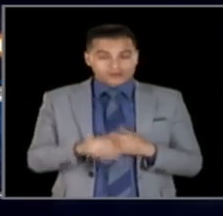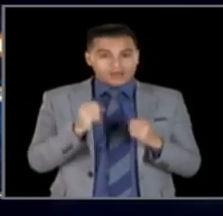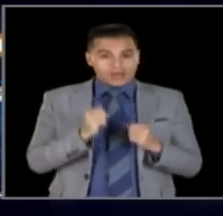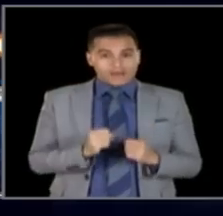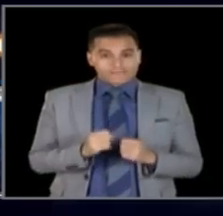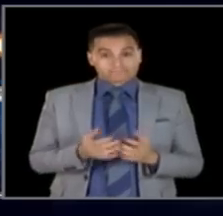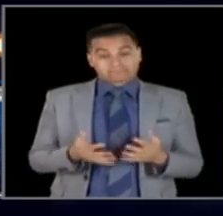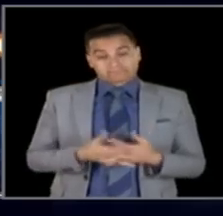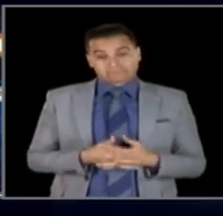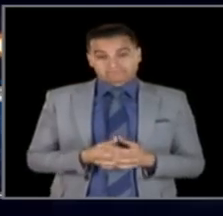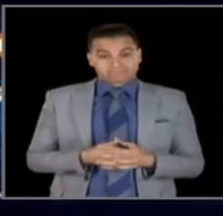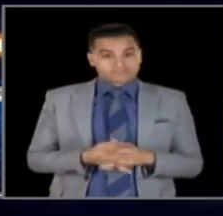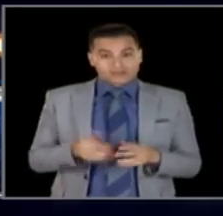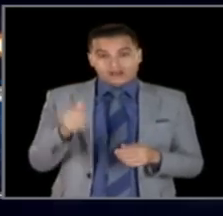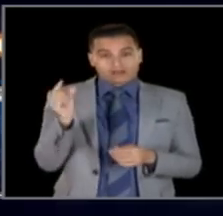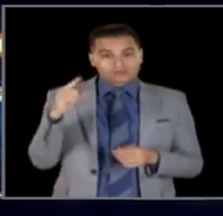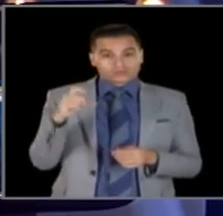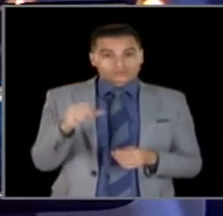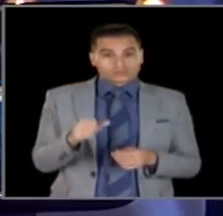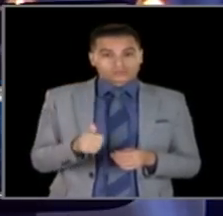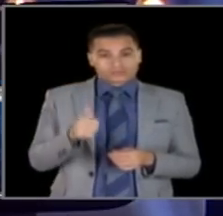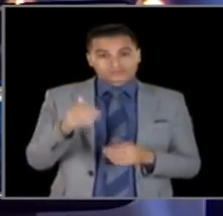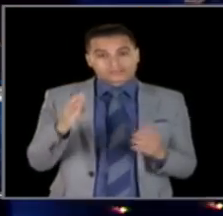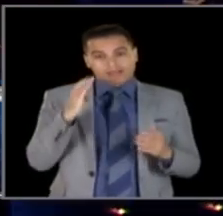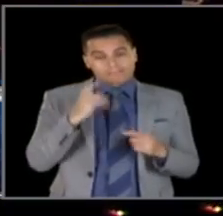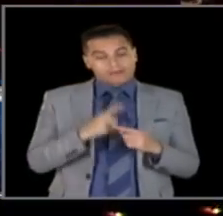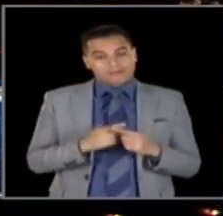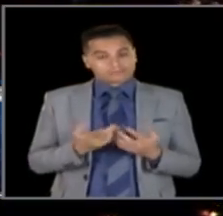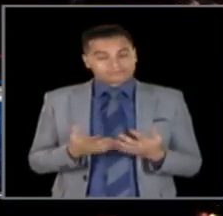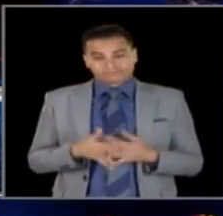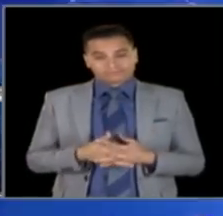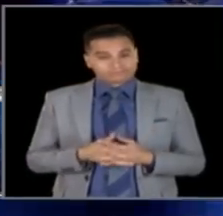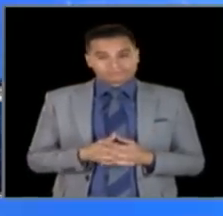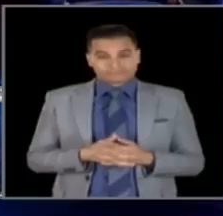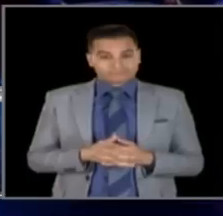واثق من نفسك يعني. أندرو إجابة خاطئة.